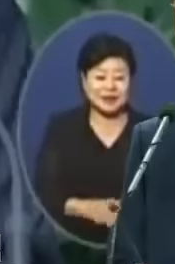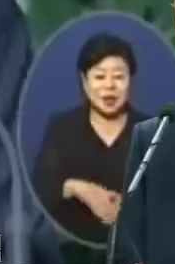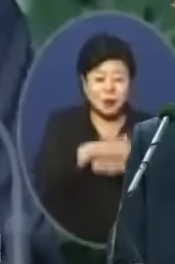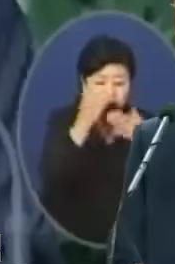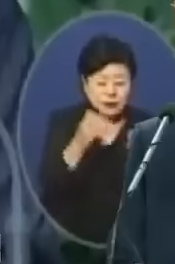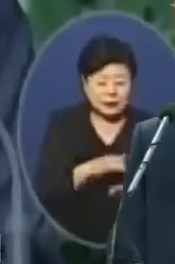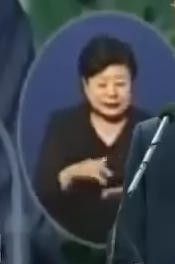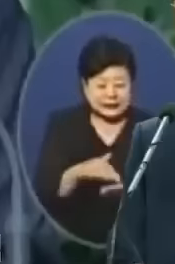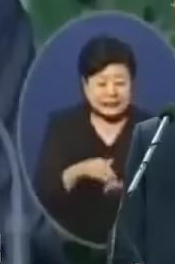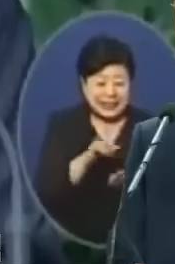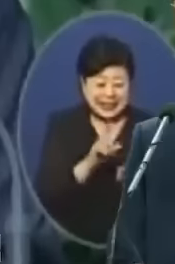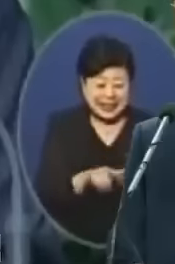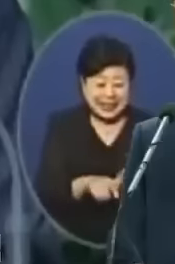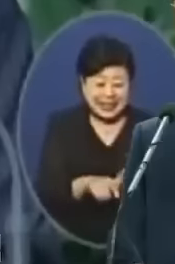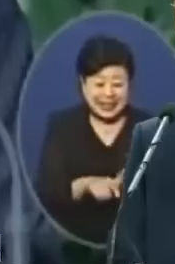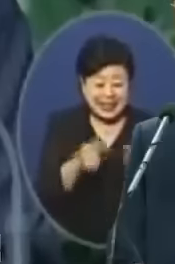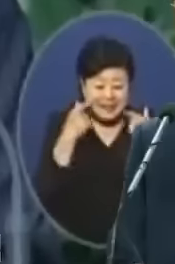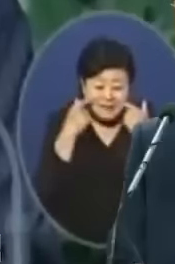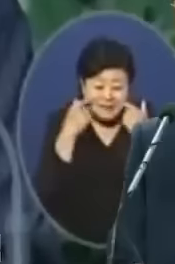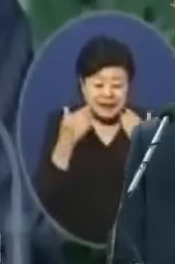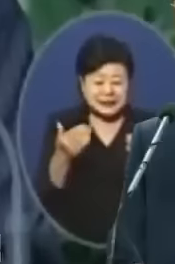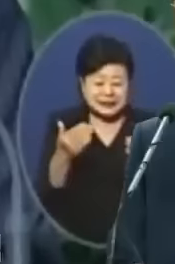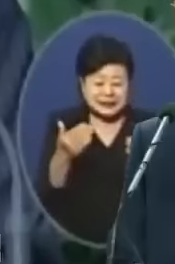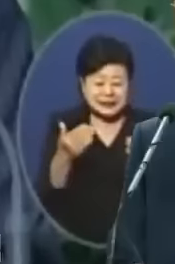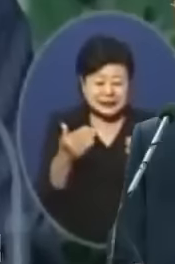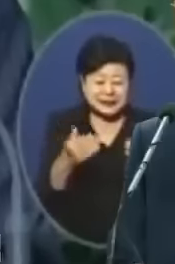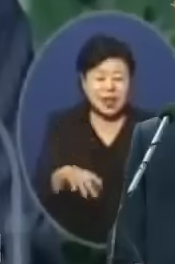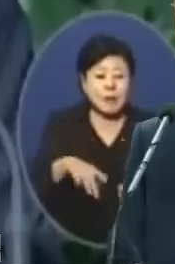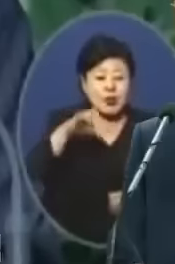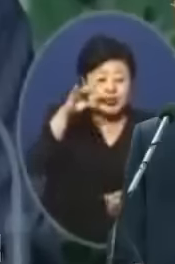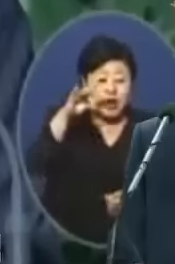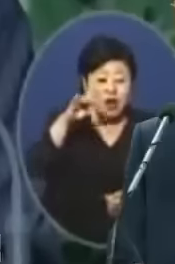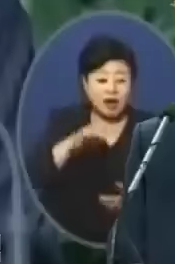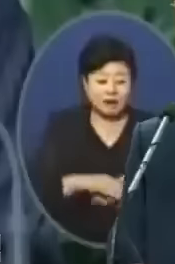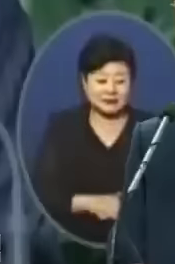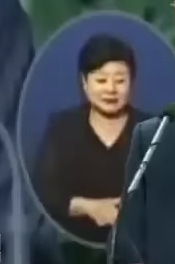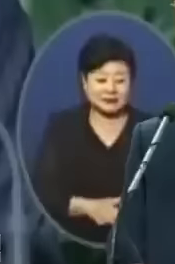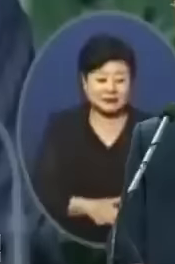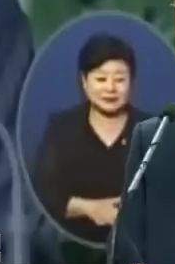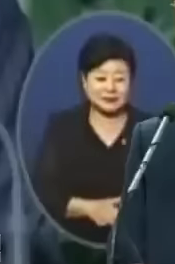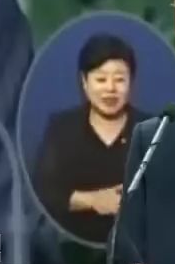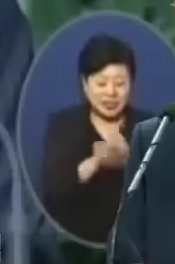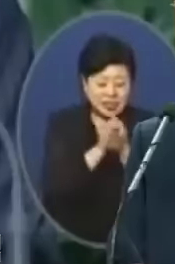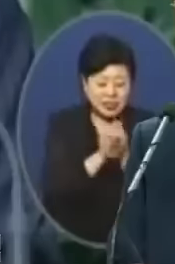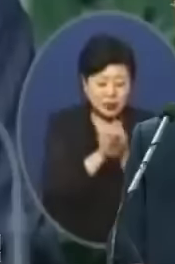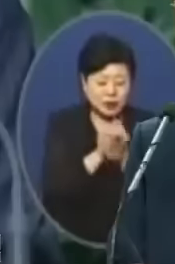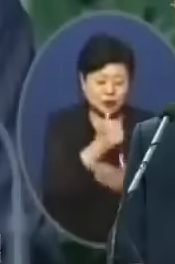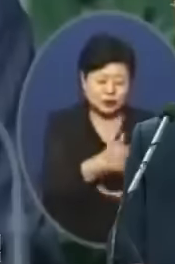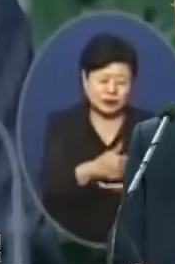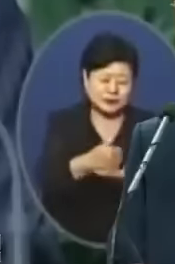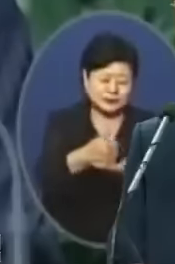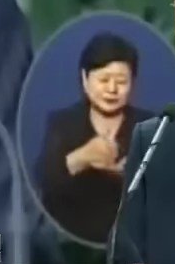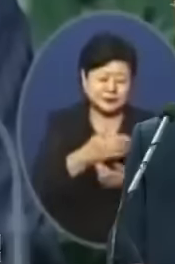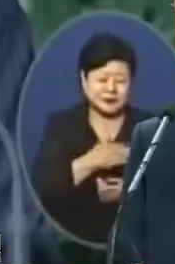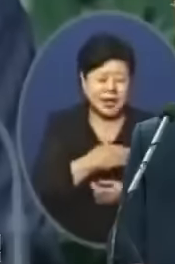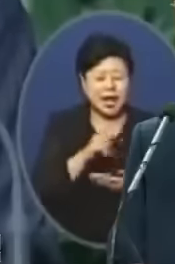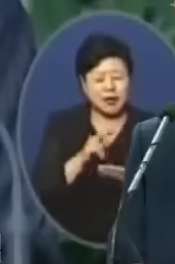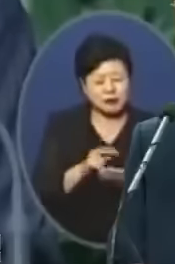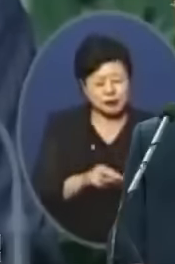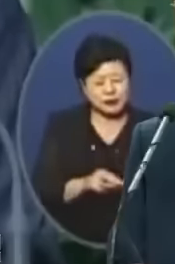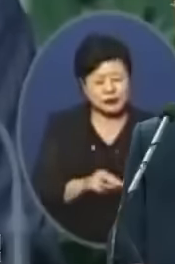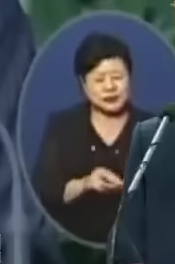모든 것을 계산할 때 반드시 먼저 기도를 하십시오. 주님, 나는 이